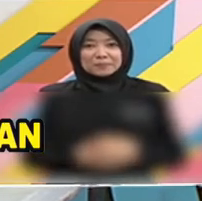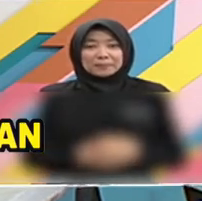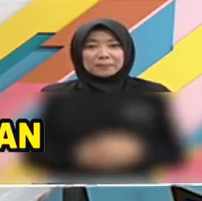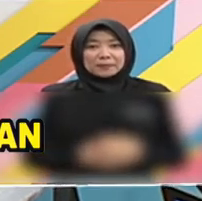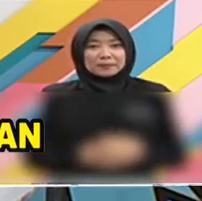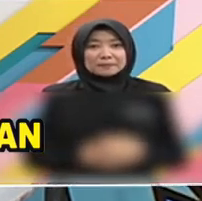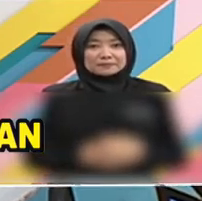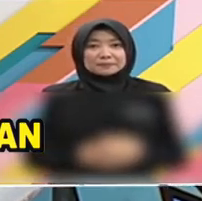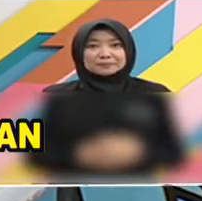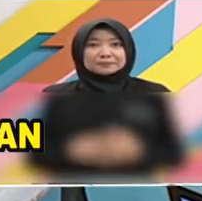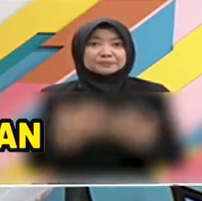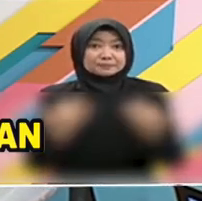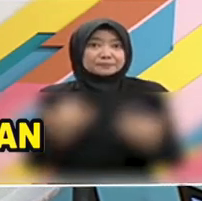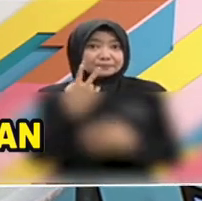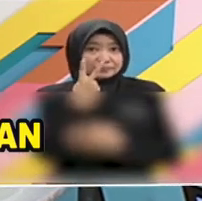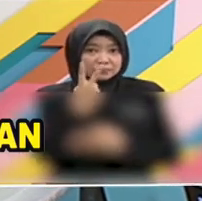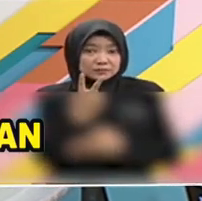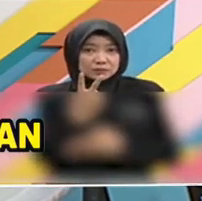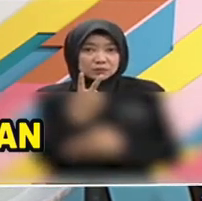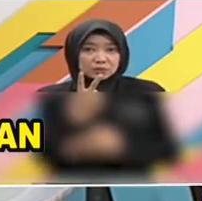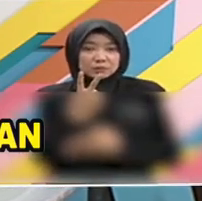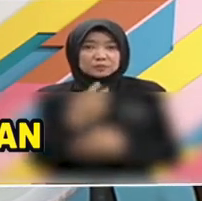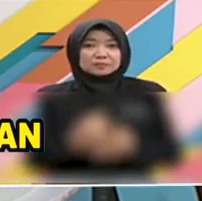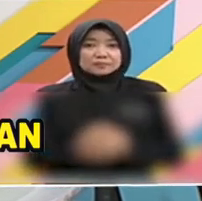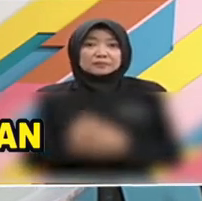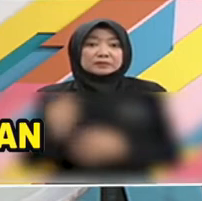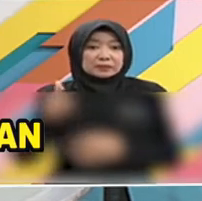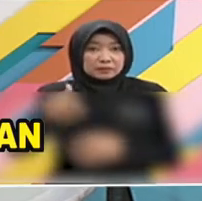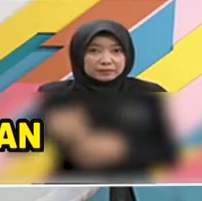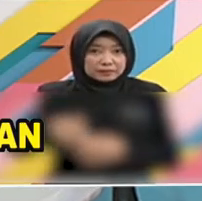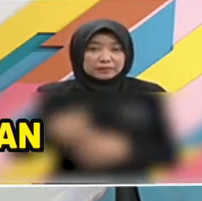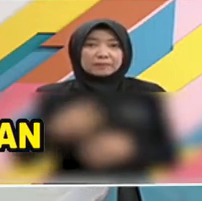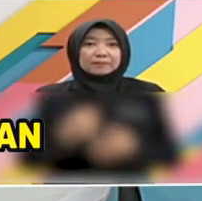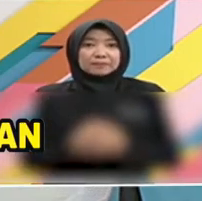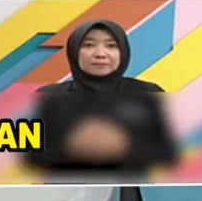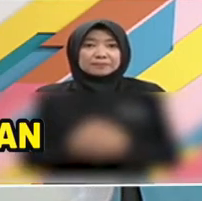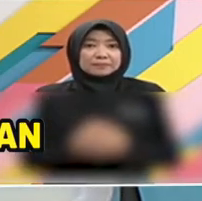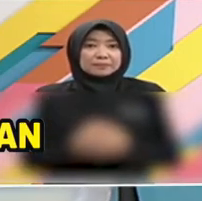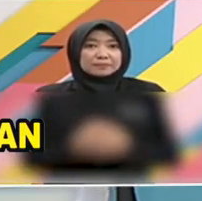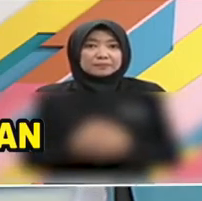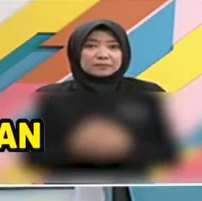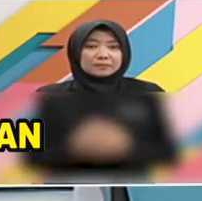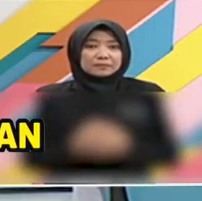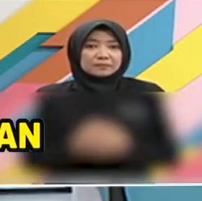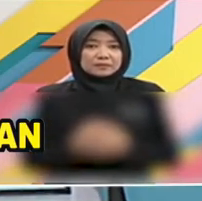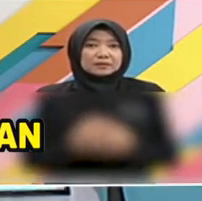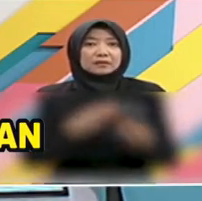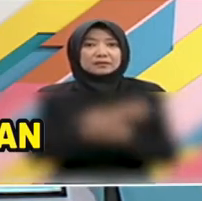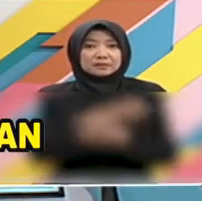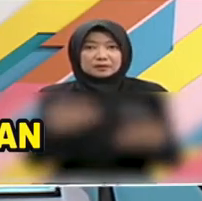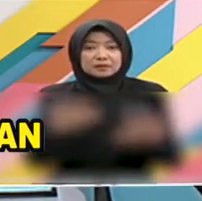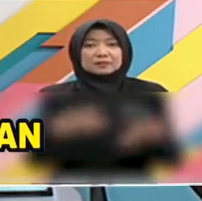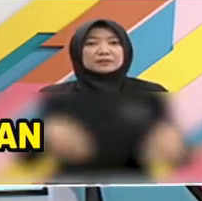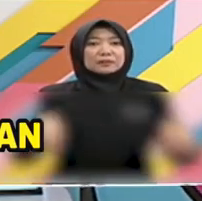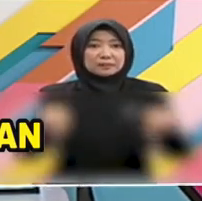yang ini kan cikgu. Okey. Apa tu? Disebabkan cerik ni dia ada muncung kat sebelah. Ya, betul. Jadi ianya tidak simetri. Ya,